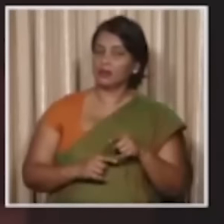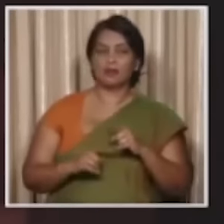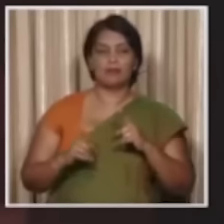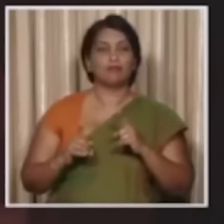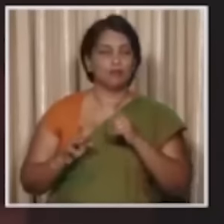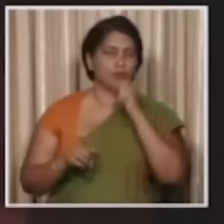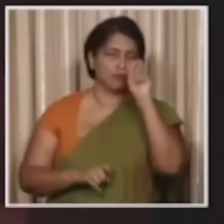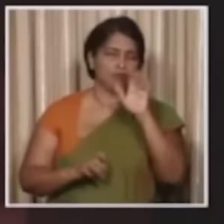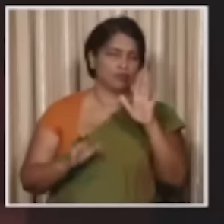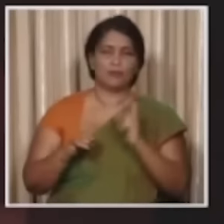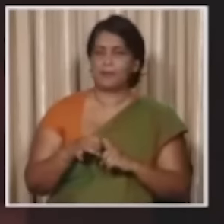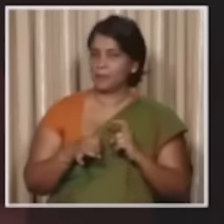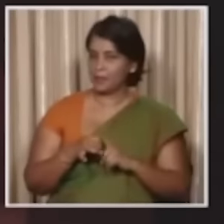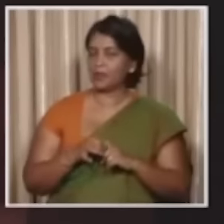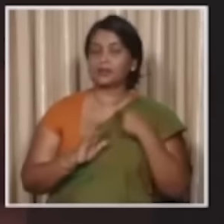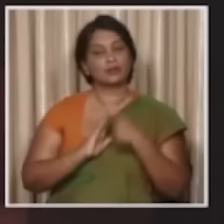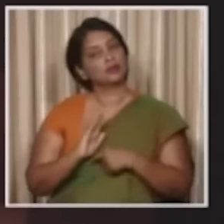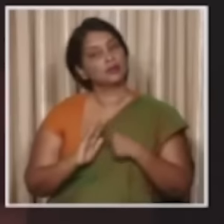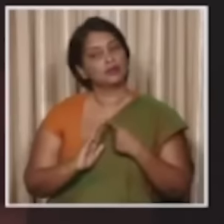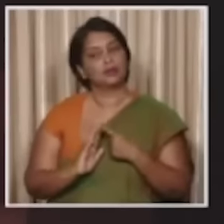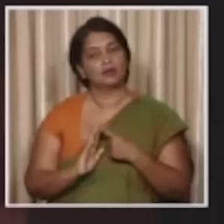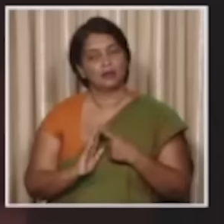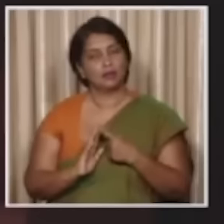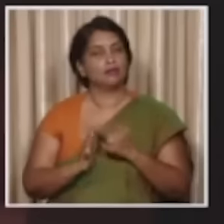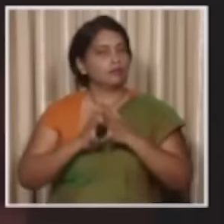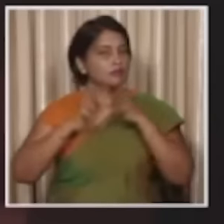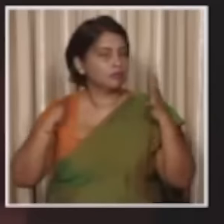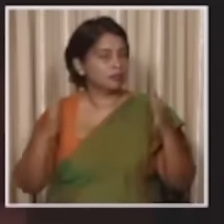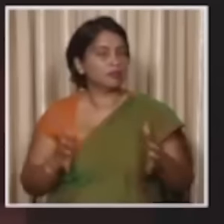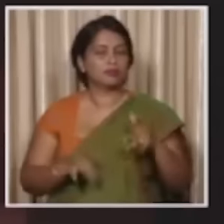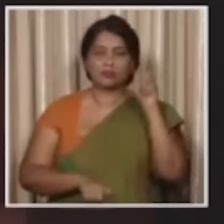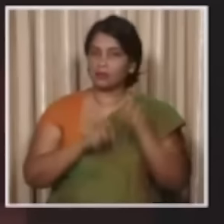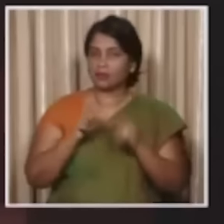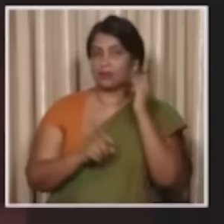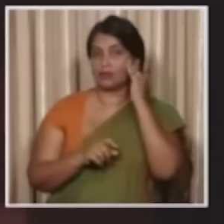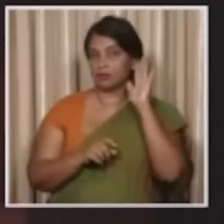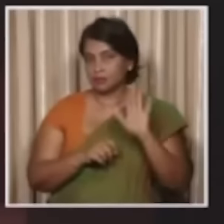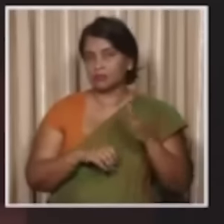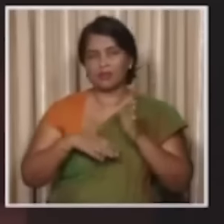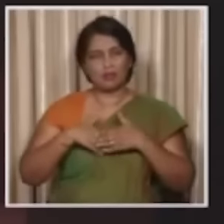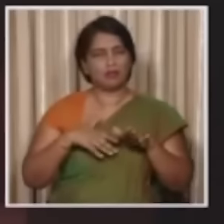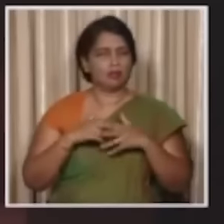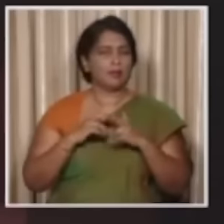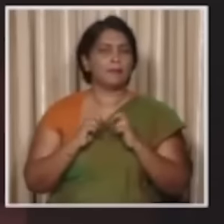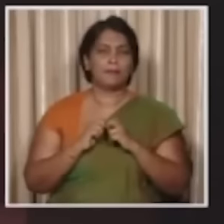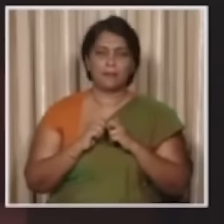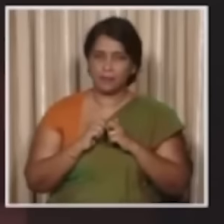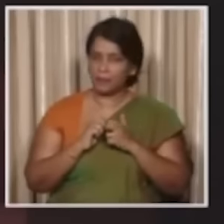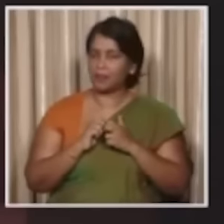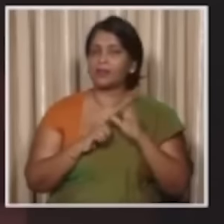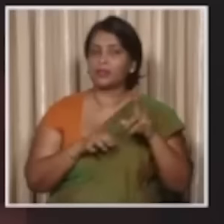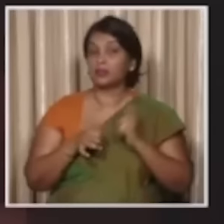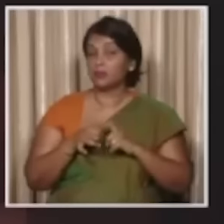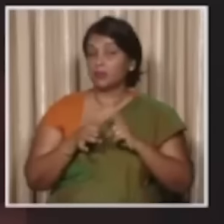මානුෂීය ප්‍රශ්නයක් මේ රටේ අතිමහත් බහුතරයක් කාන්තාවන් මුහුණ දෙන ප්‍රශ්නයක් මේ